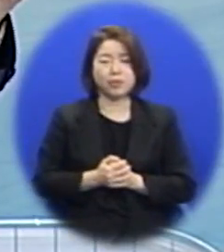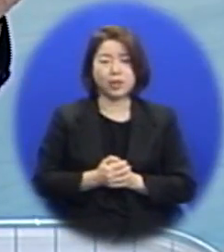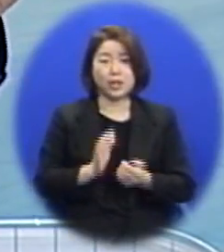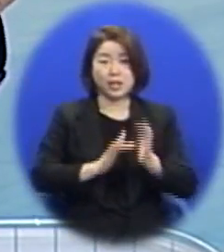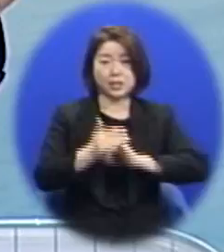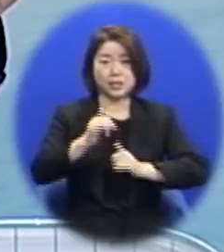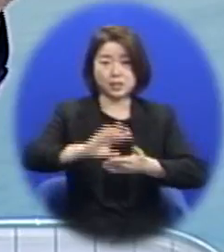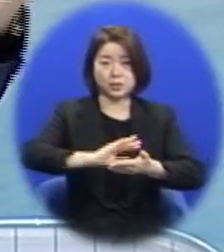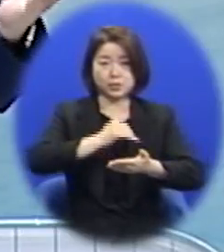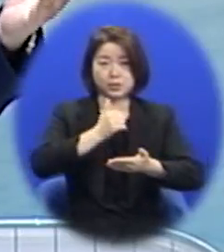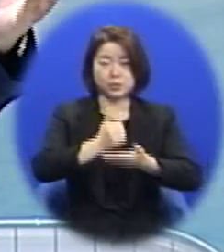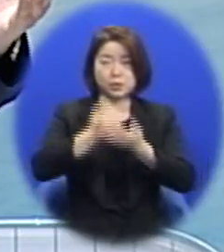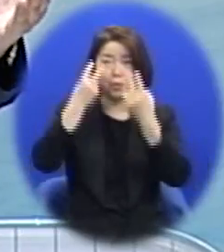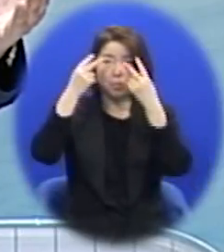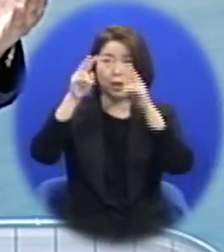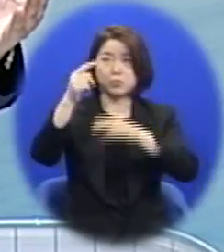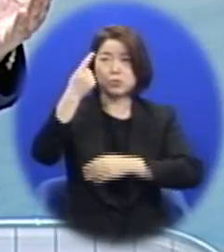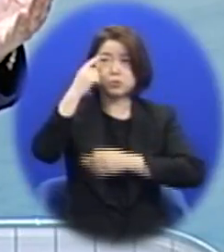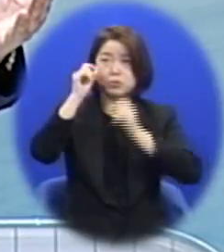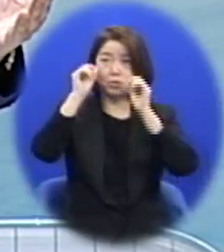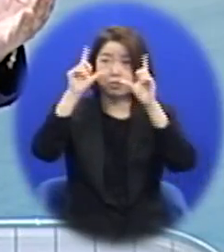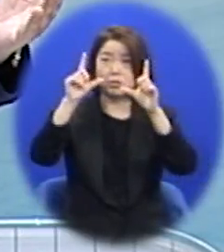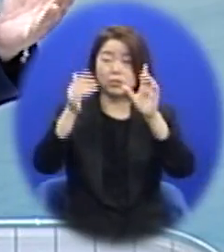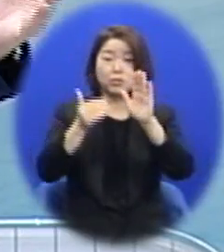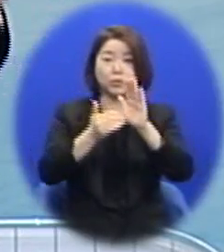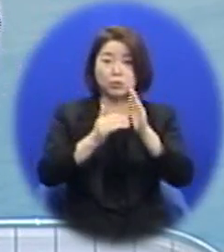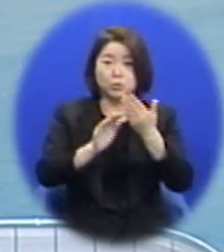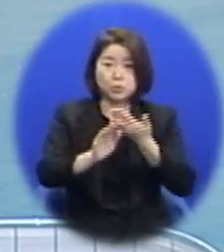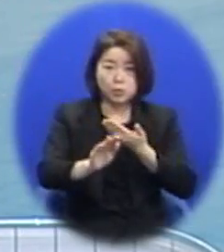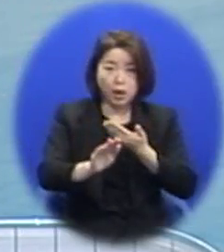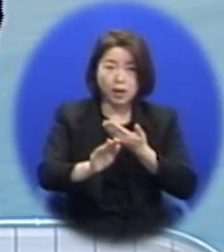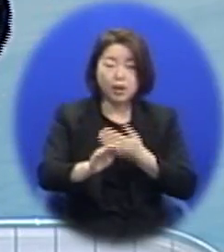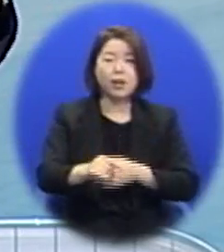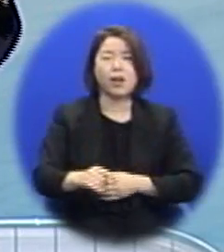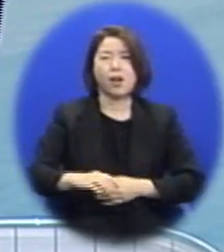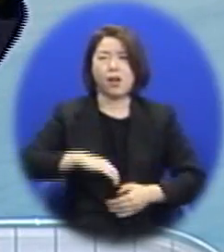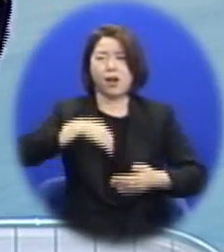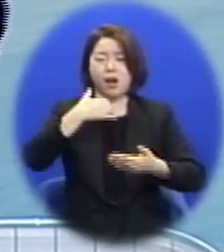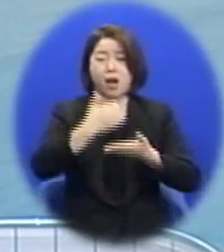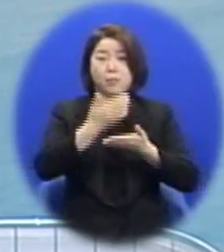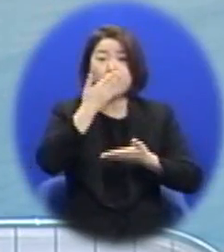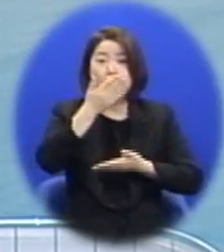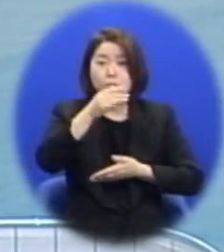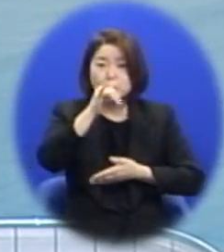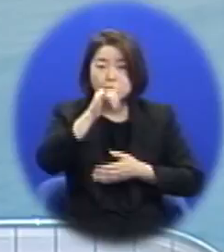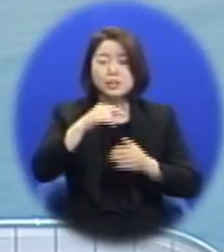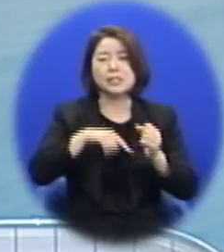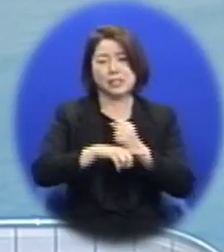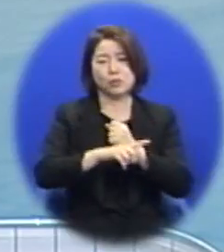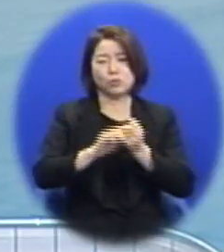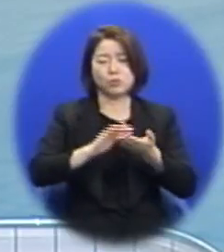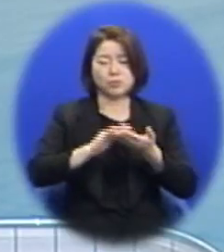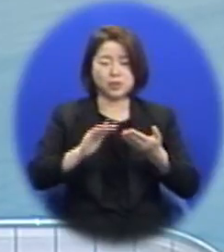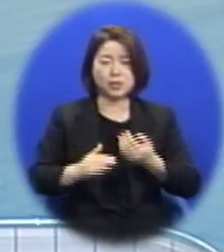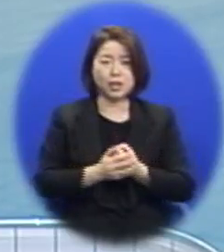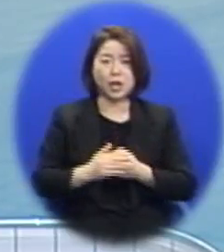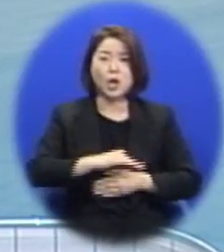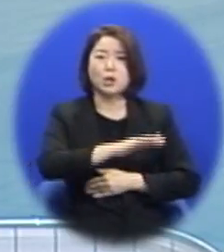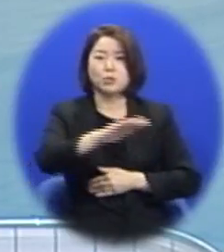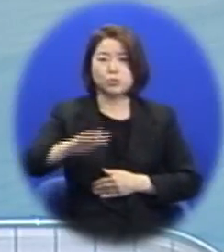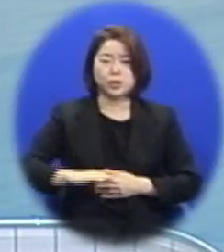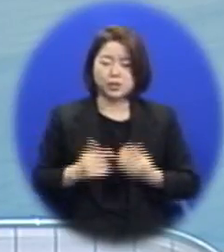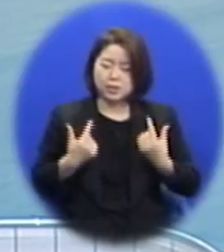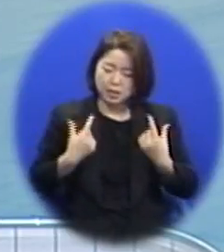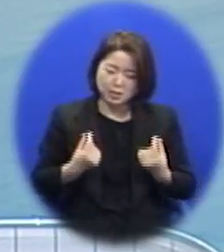예수 그리스도를 바라보는 눈이 뜨이고 그가 그렇게 감격할 수 있었던 이유였습니다. 우리를 여전히